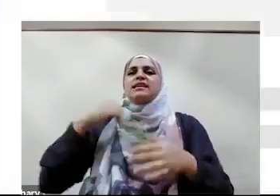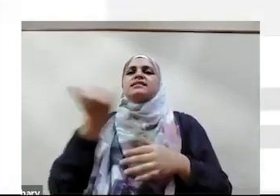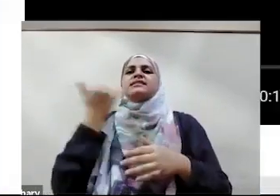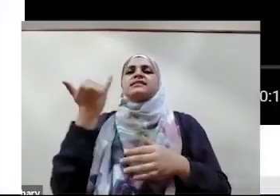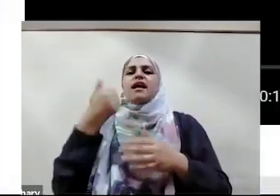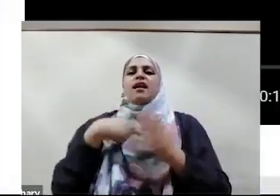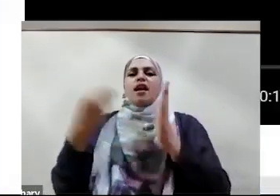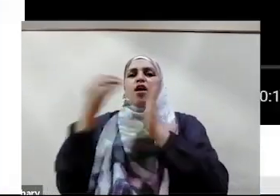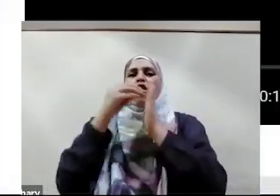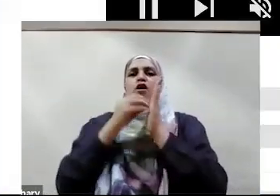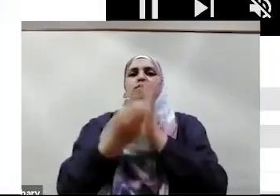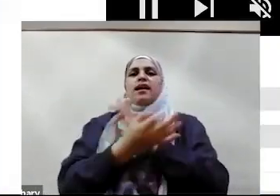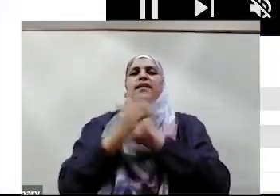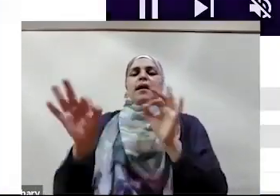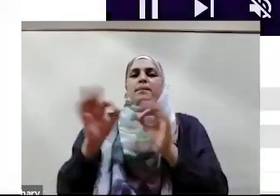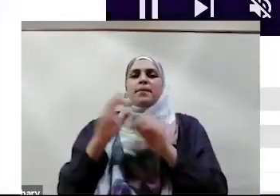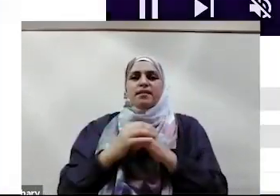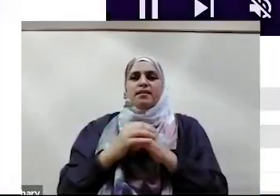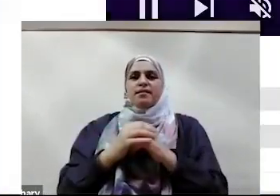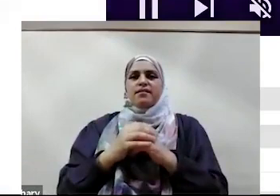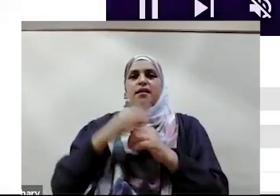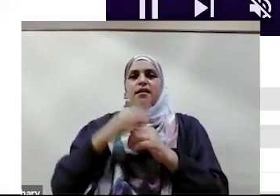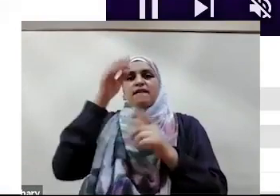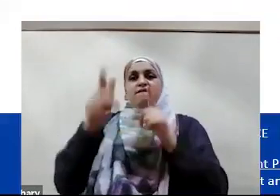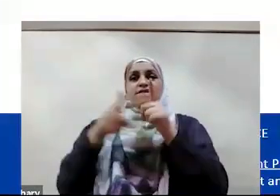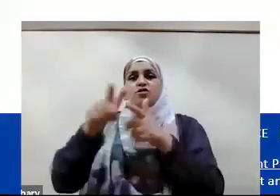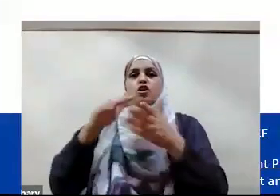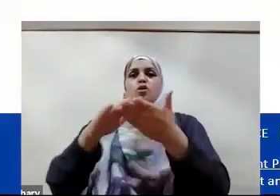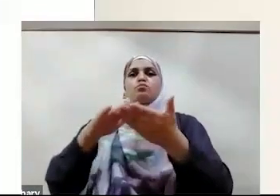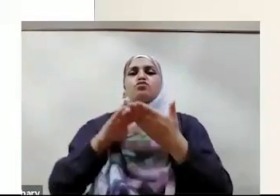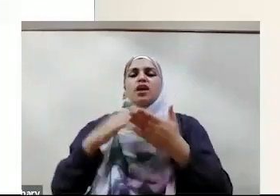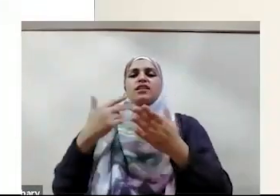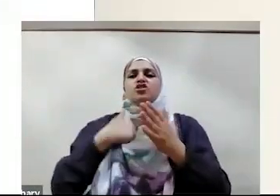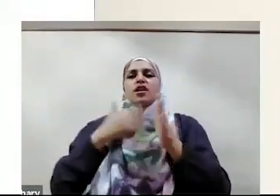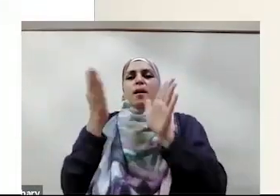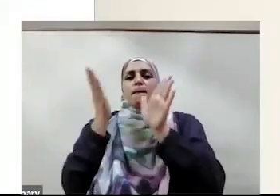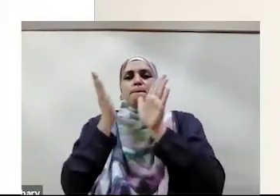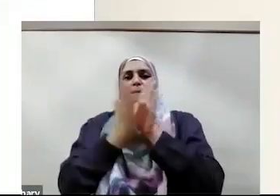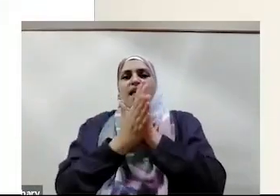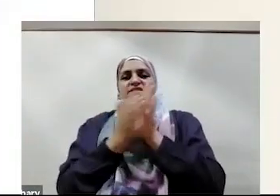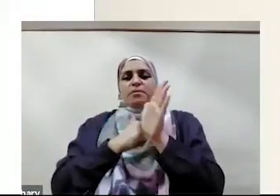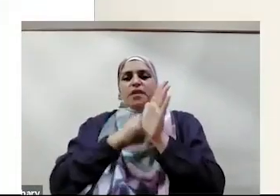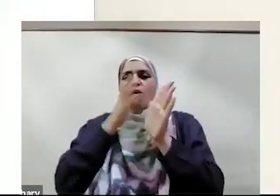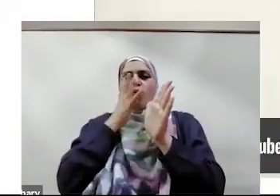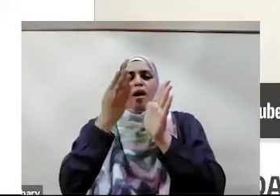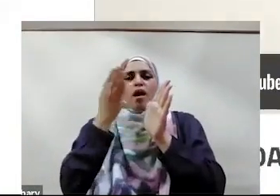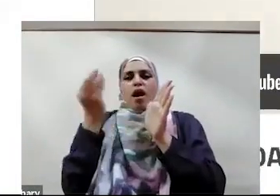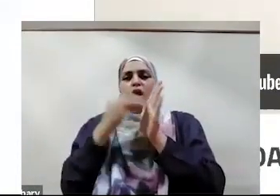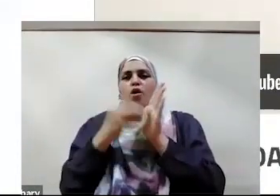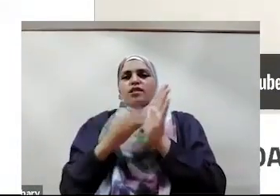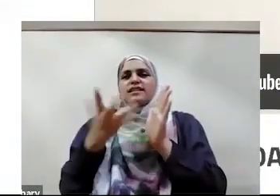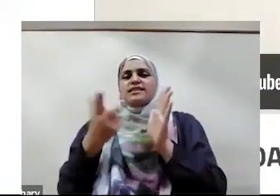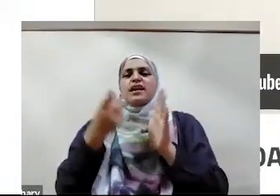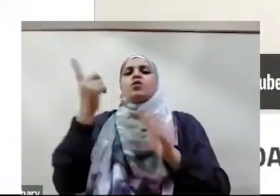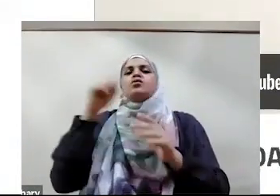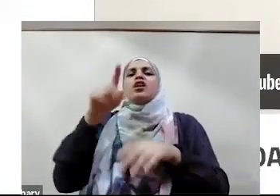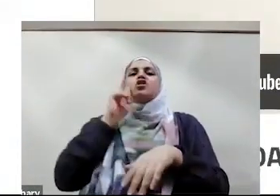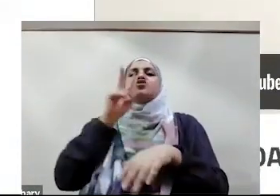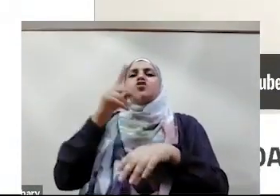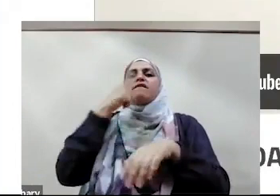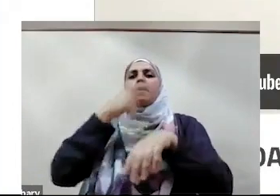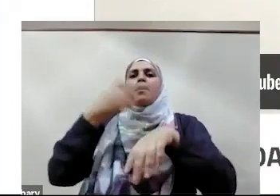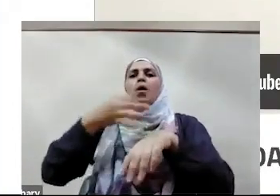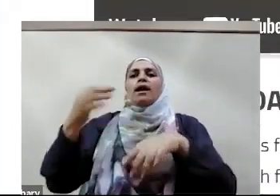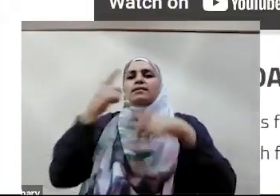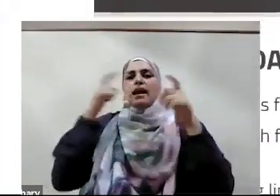فيديوهات تساعدني وانا بملى البورتفوليو بتاعي، وهلاقي مواعيد الندوات التعريفية اللي احنا بنعملها